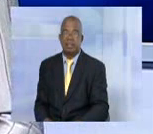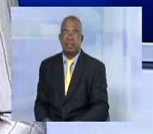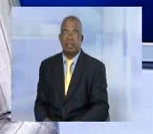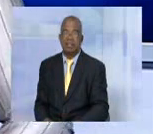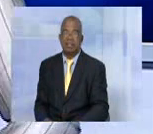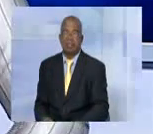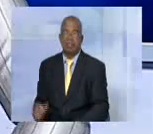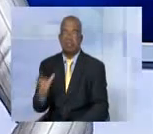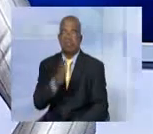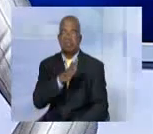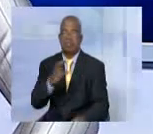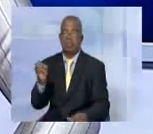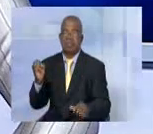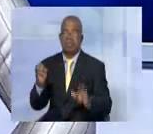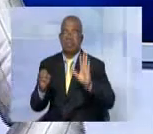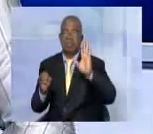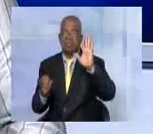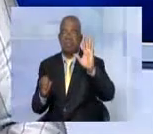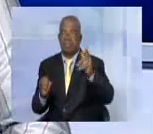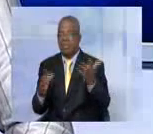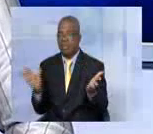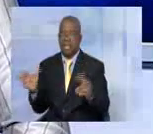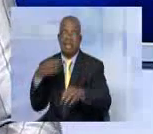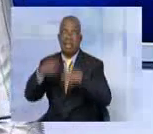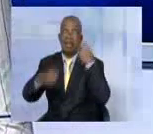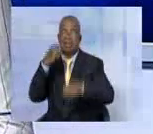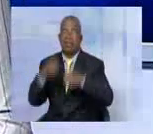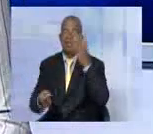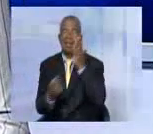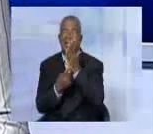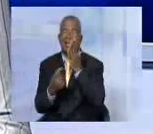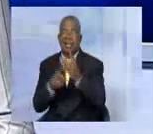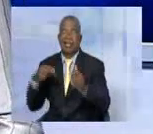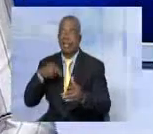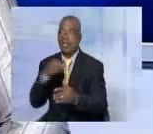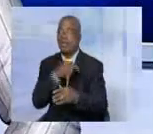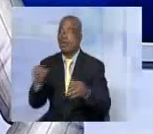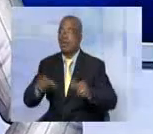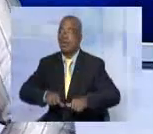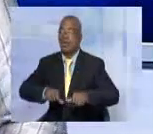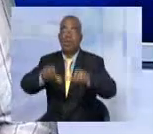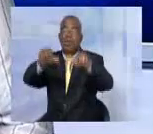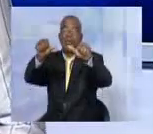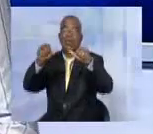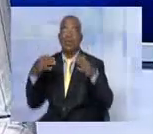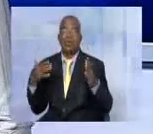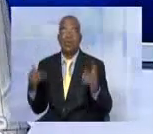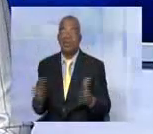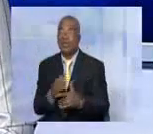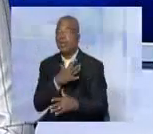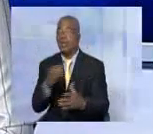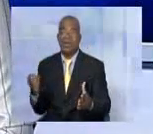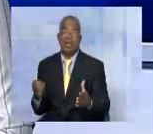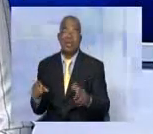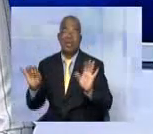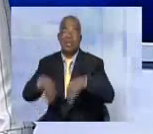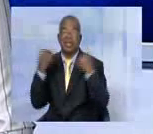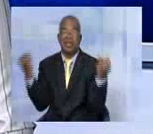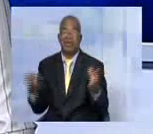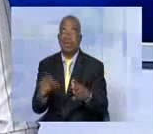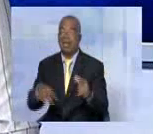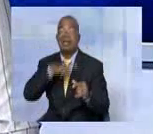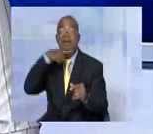Un souci technique indépendant de notre volonté. Nous allons continuer ce journal en nous dirigeant vers la Guinée. Les albinos,